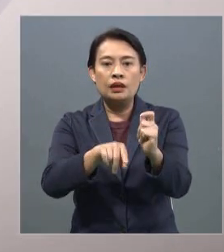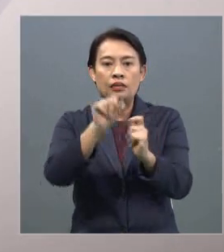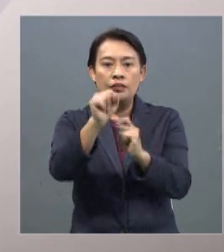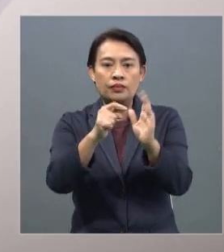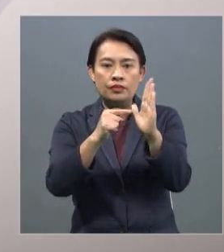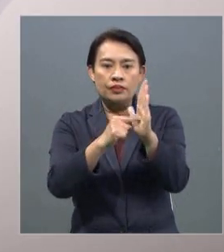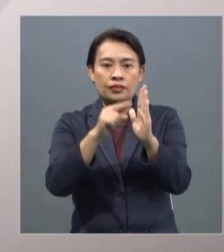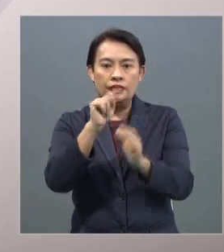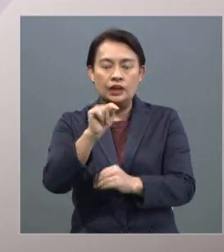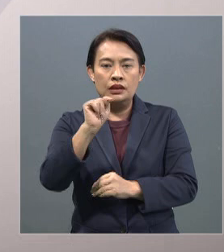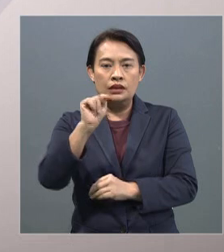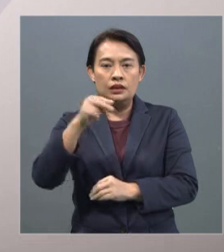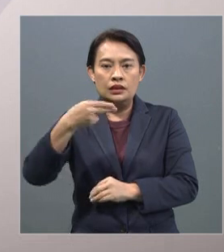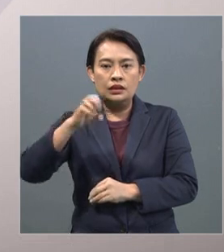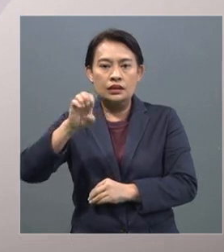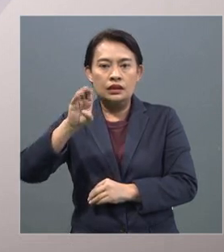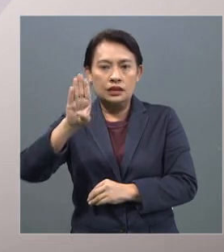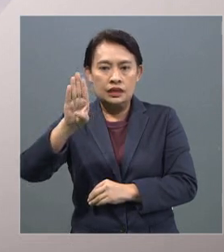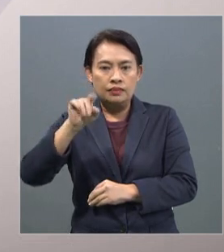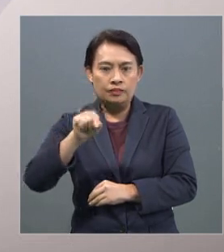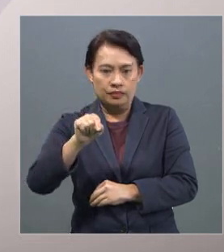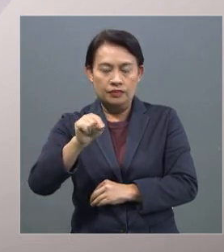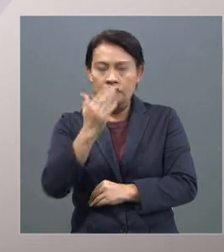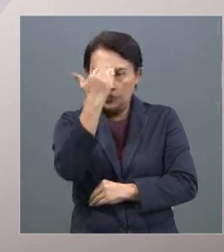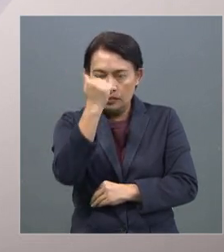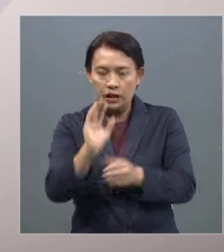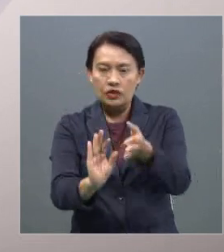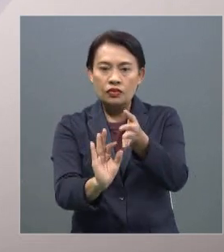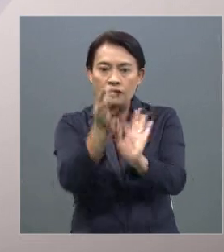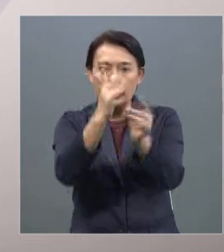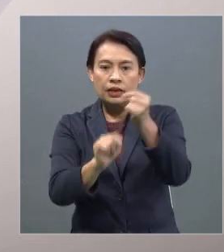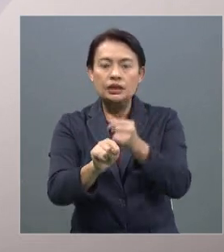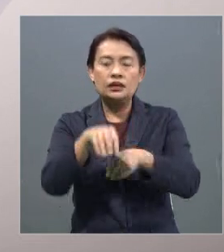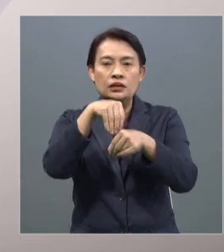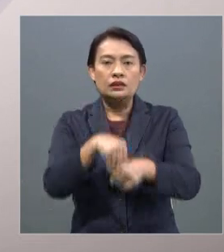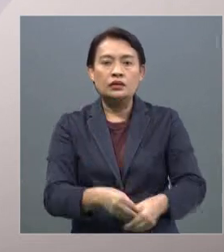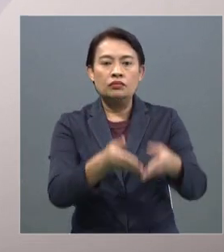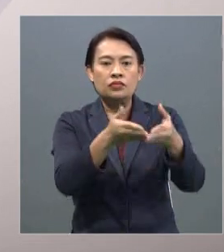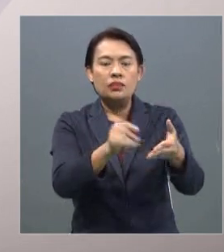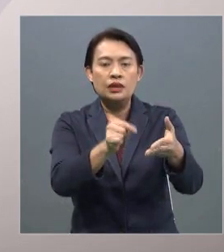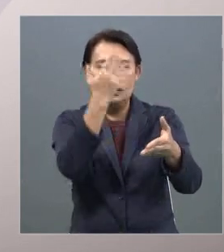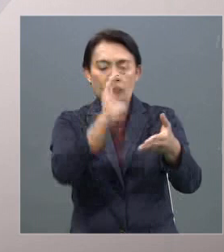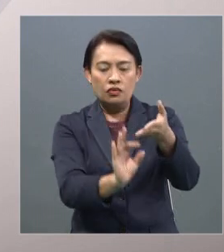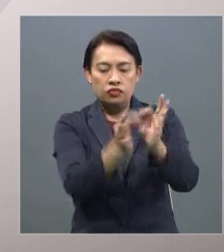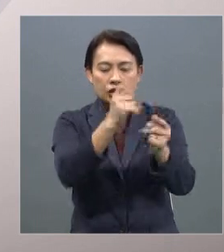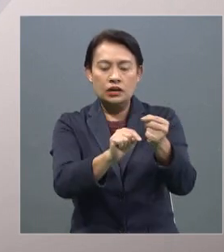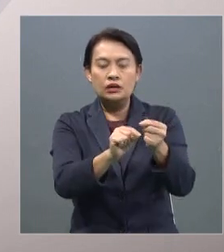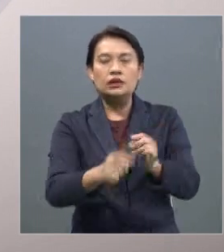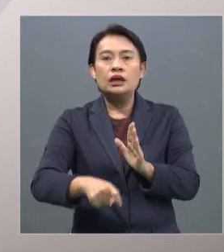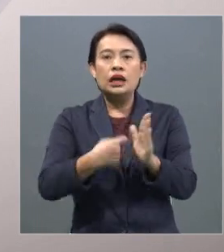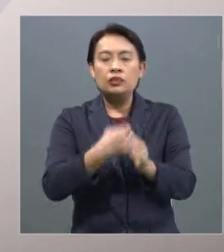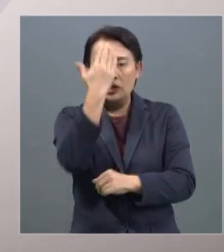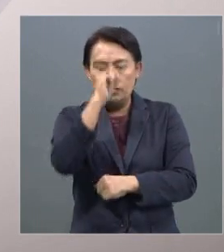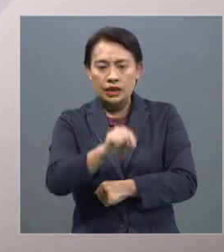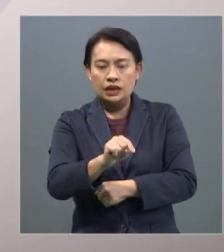ระหว่างการตรวจสอบคือมันเกิดไฟไหม้ไงมันเกิดไฟไหม้ขึ้นมันจอดท่าเทียบเรืออยู่ตอนนี้เ่าเหเหตุผลว่าสาเหตุน่ะมัน